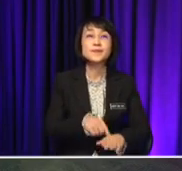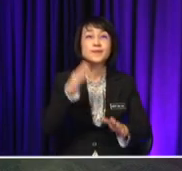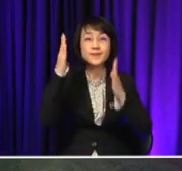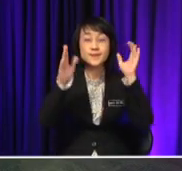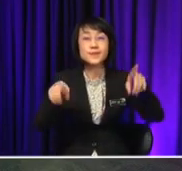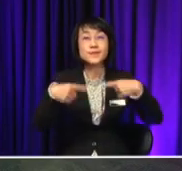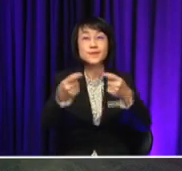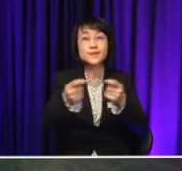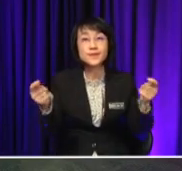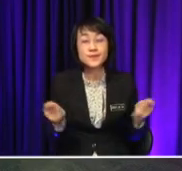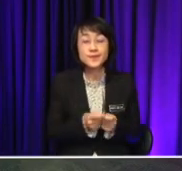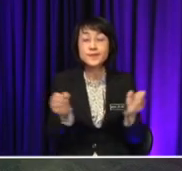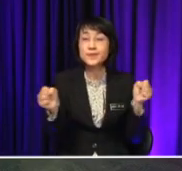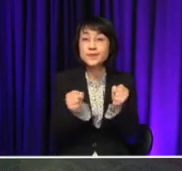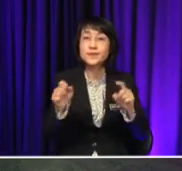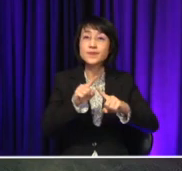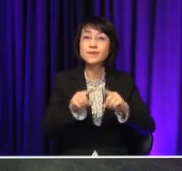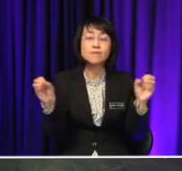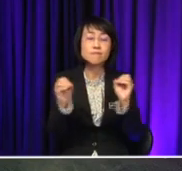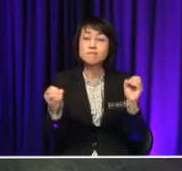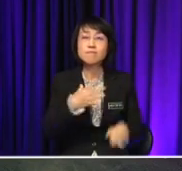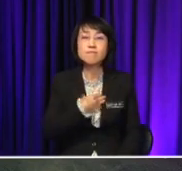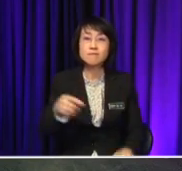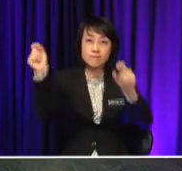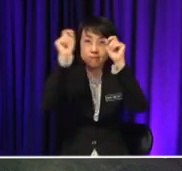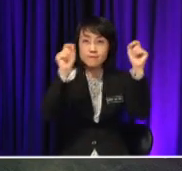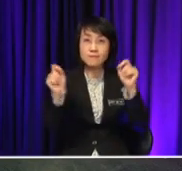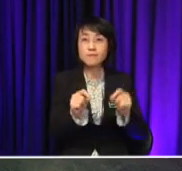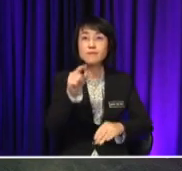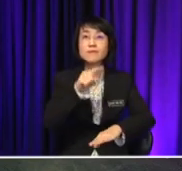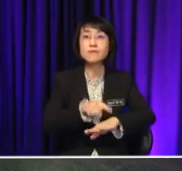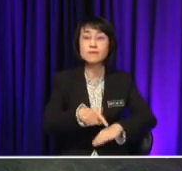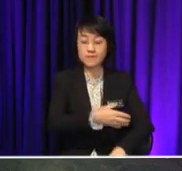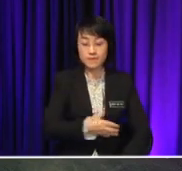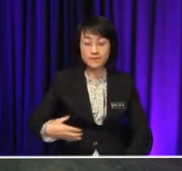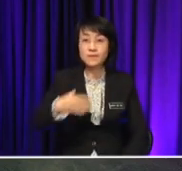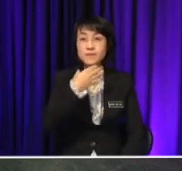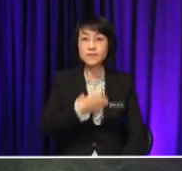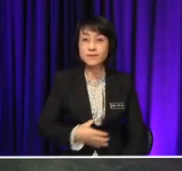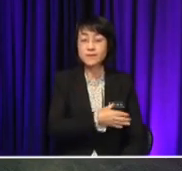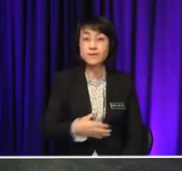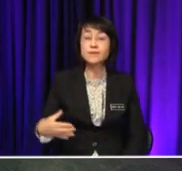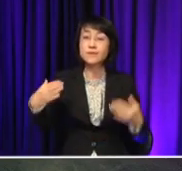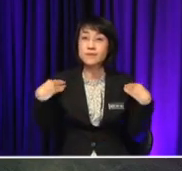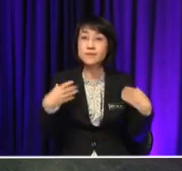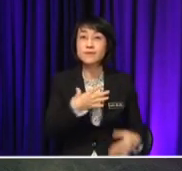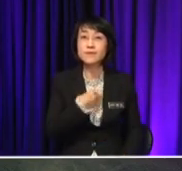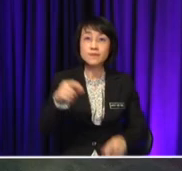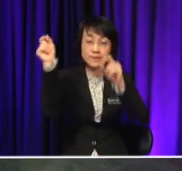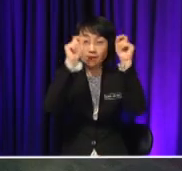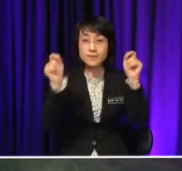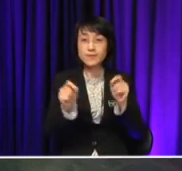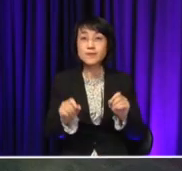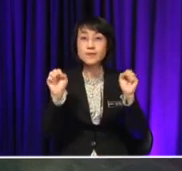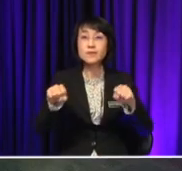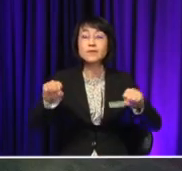sejuk juga tapi tak ada salju ada enggak sana dia ada sanksi dia menjalankan equity apa luncur salju ada